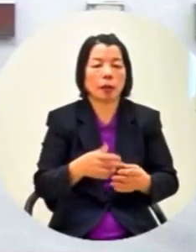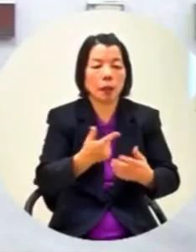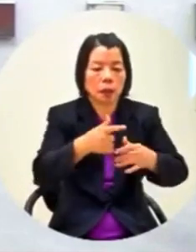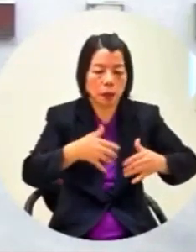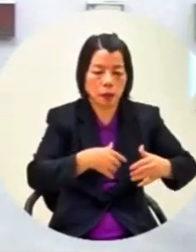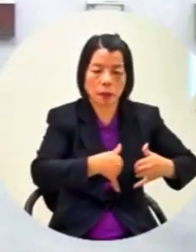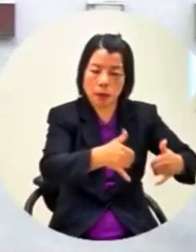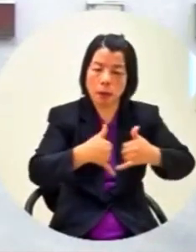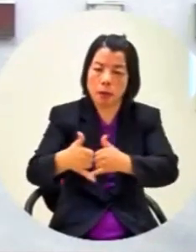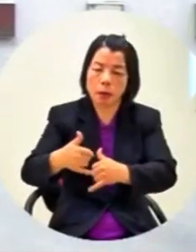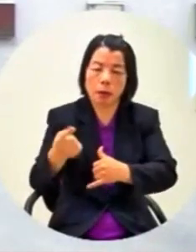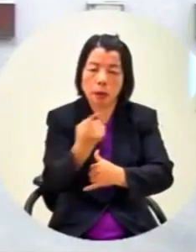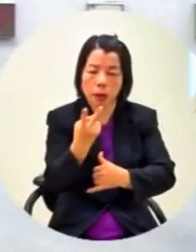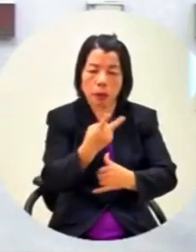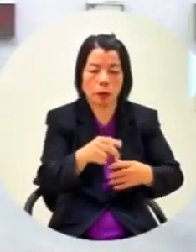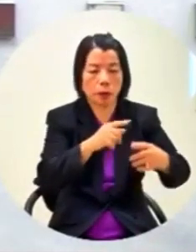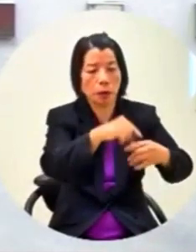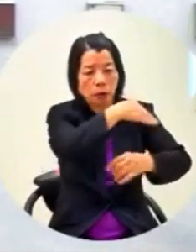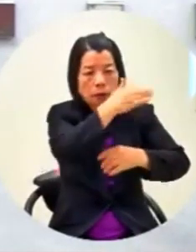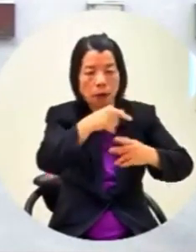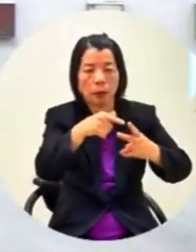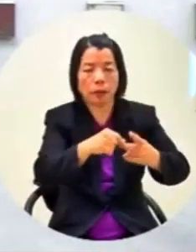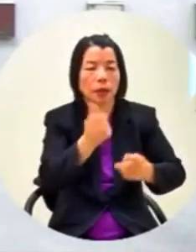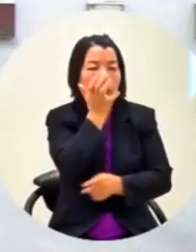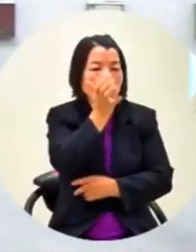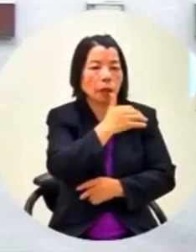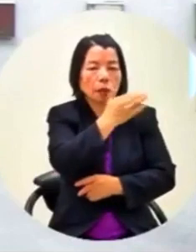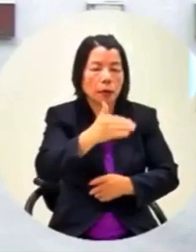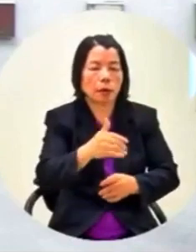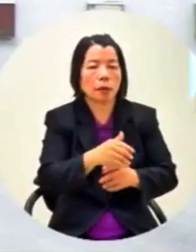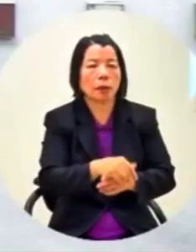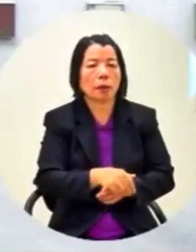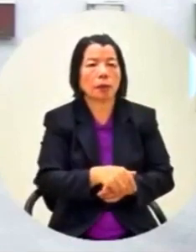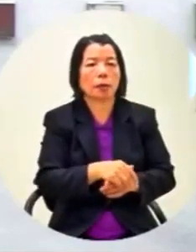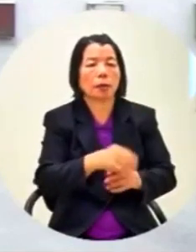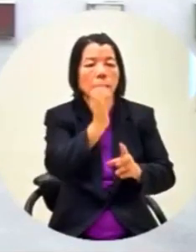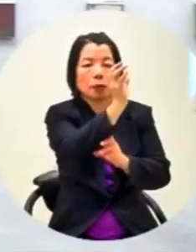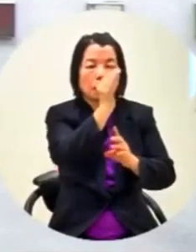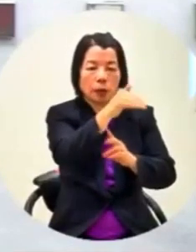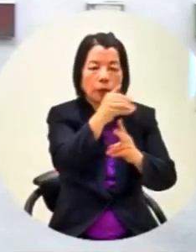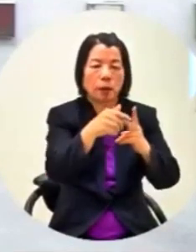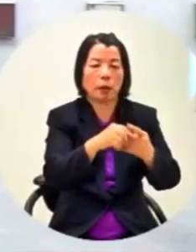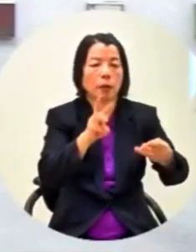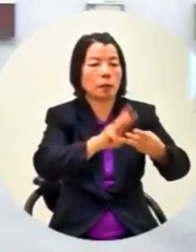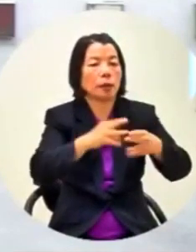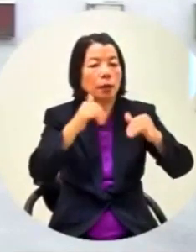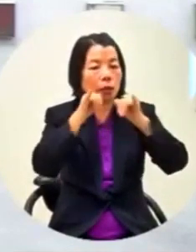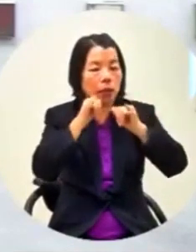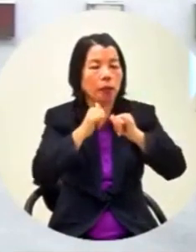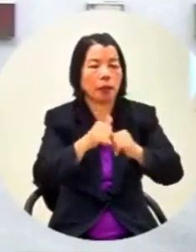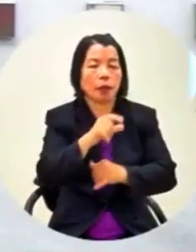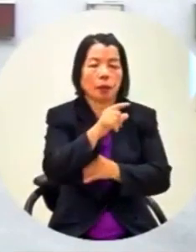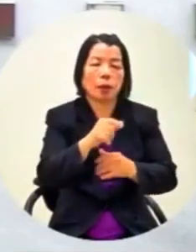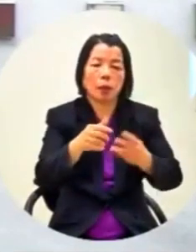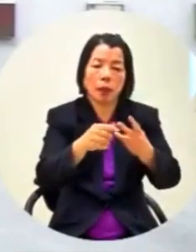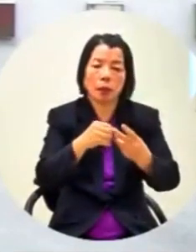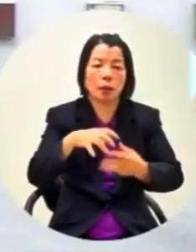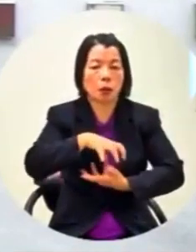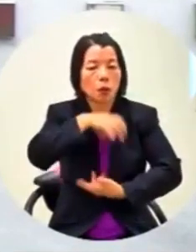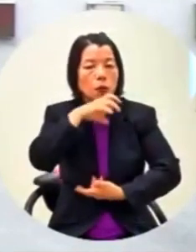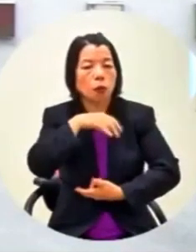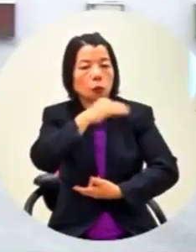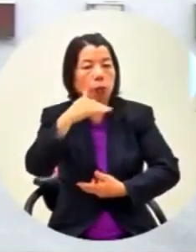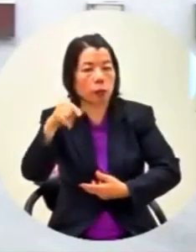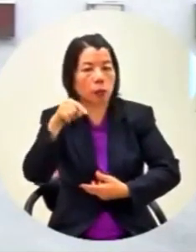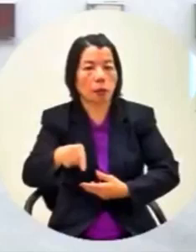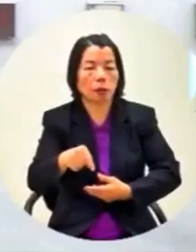其中山盟线包括了冈山之眼、一线天、田寮的月世界、寿山的情人观景台、